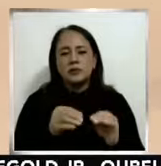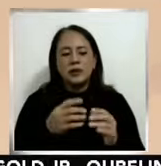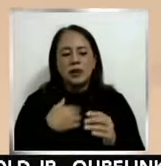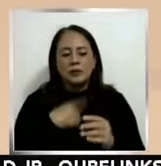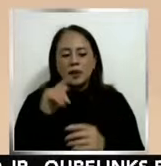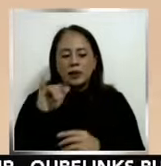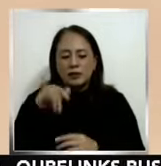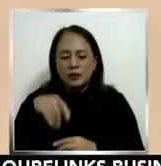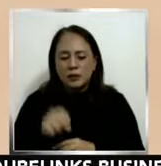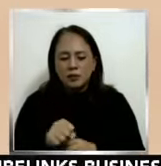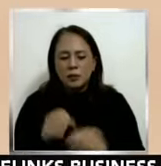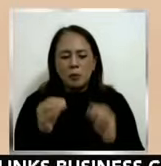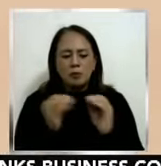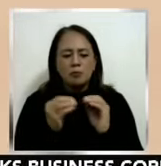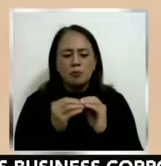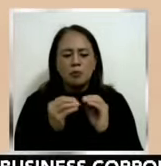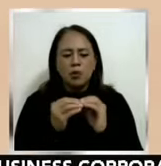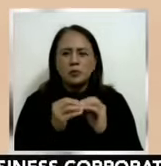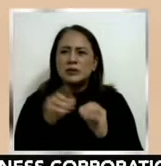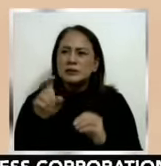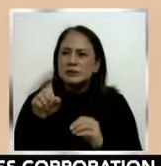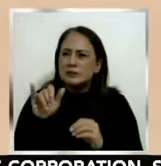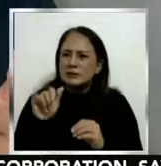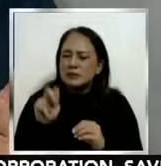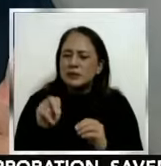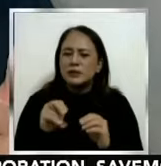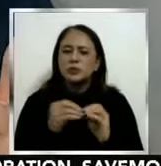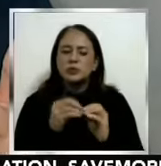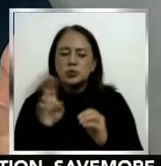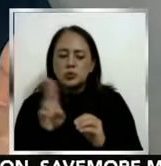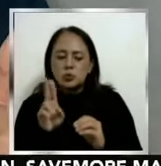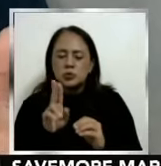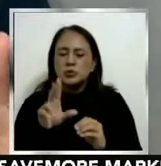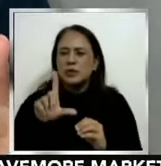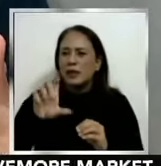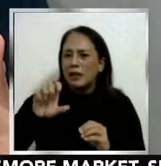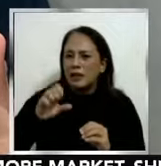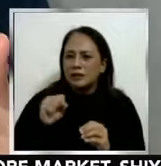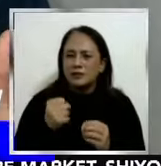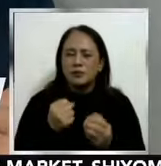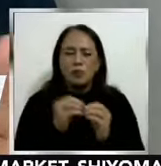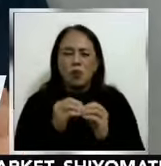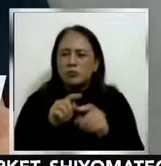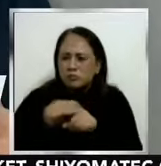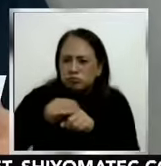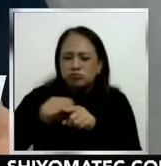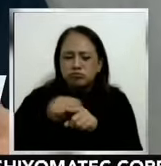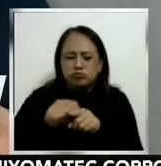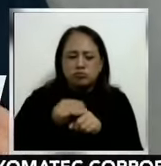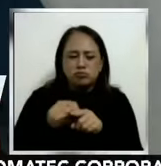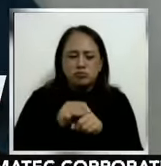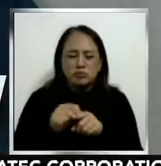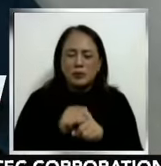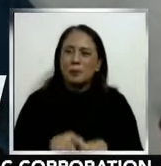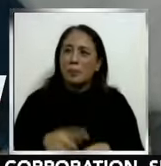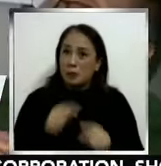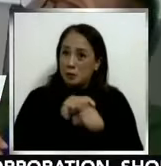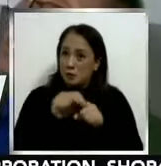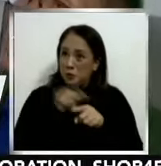more, siyan, it's use the legs more. Nakakatuwa lang. Trained because, by an Olympian. Yes, you know.